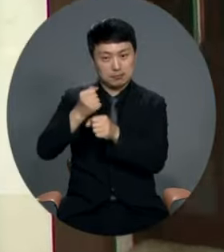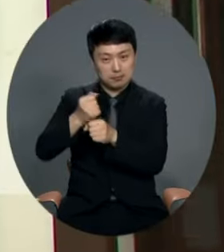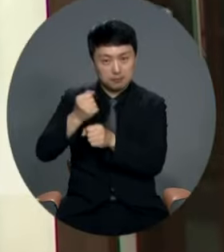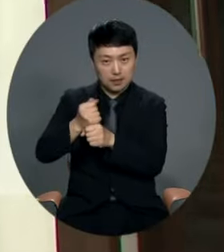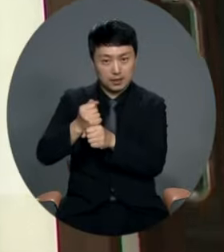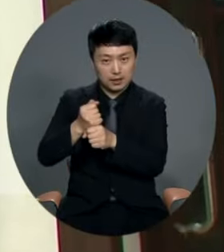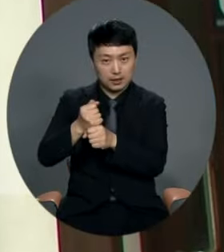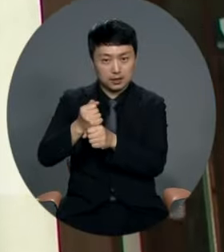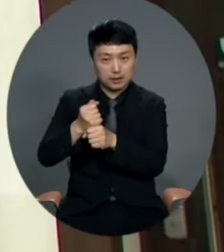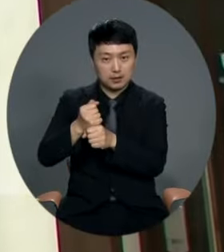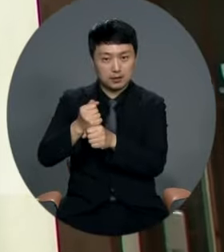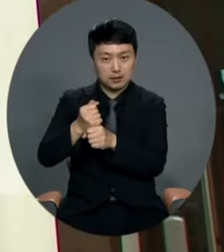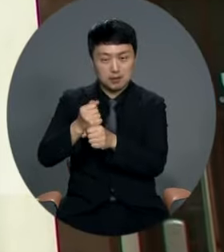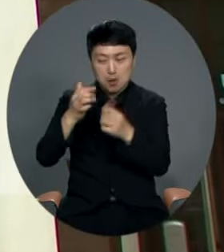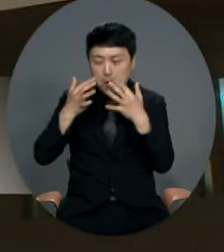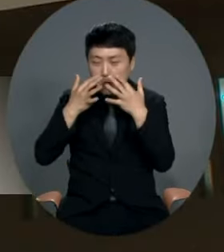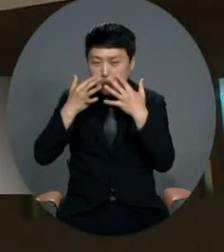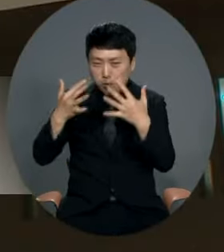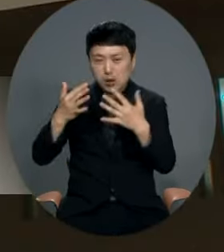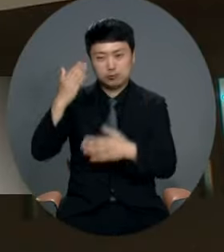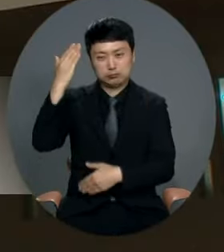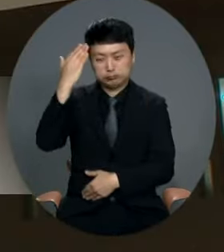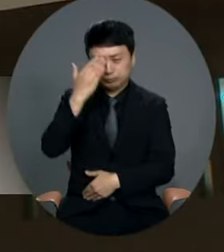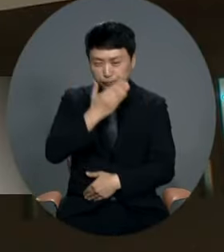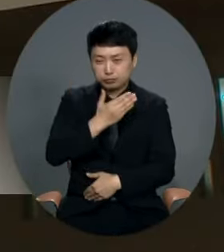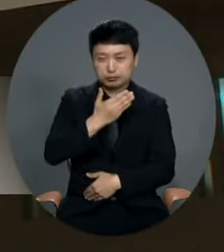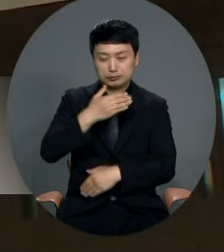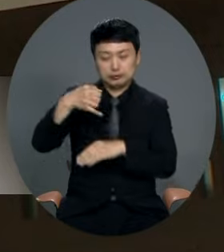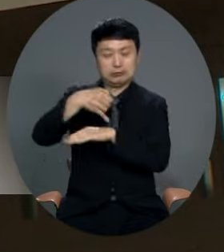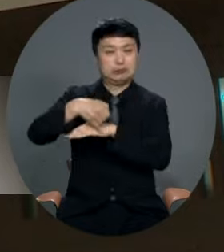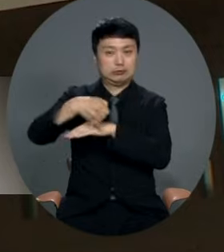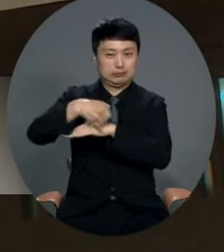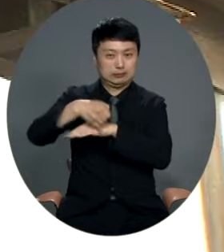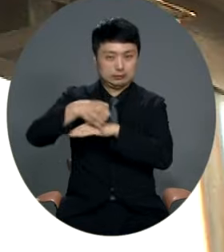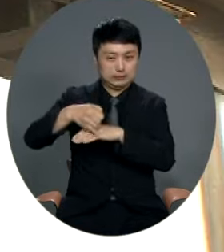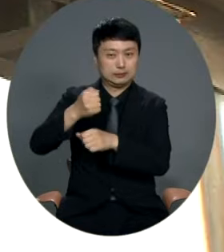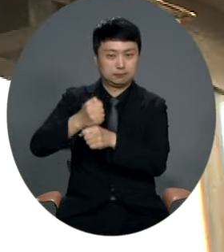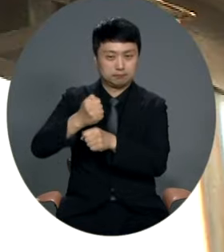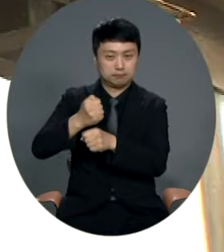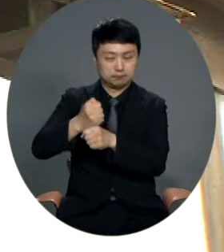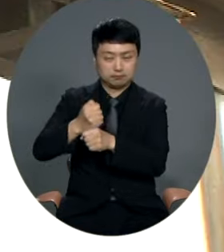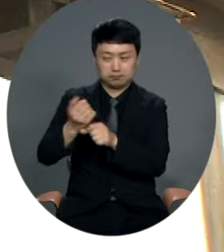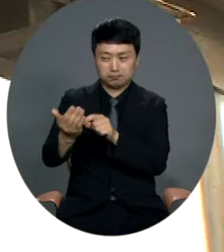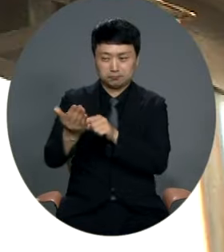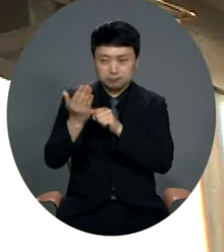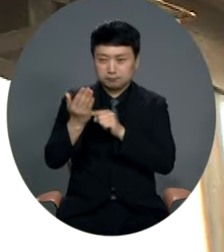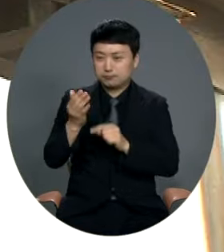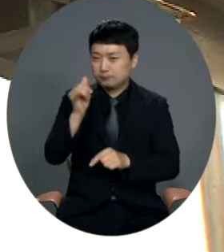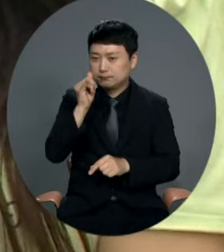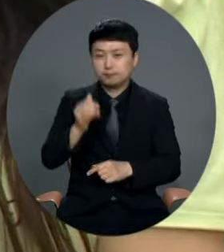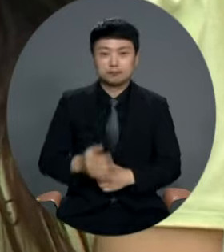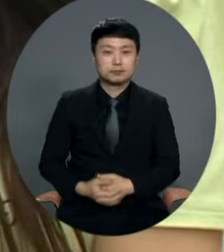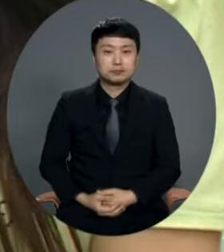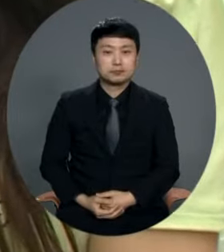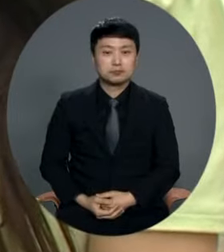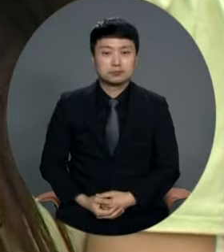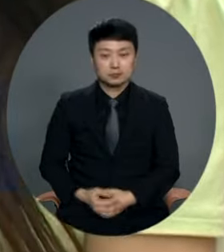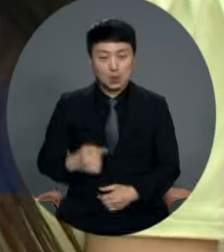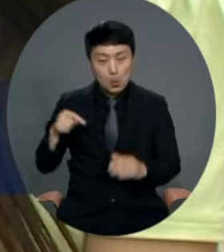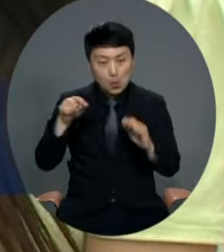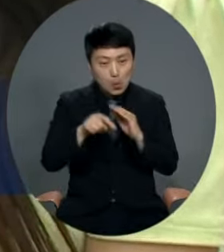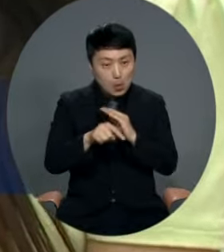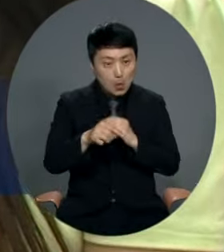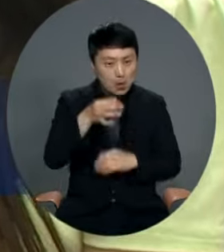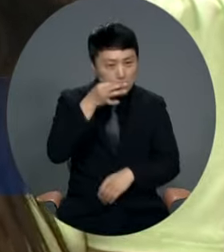기존 간판의 느낌은 최대한 살리면서 현대적인 디자인을 반영하는 쪽으로 간판을 개선했습니다. 막상 와보니까